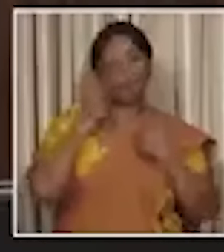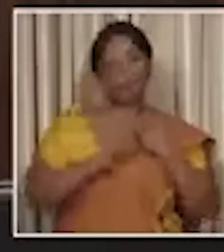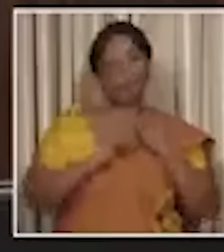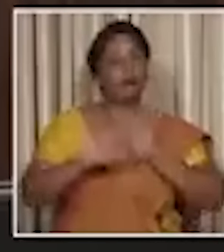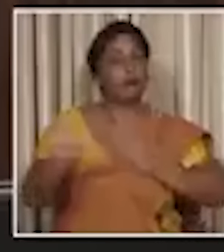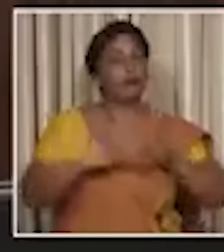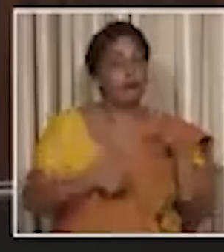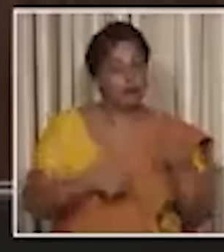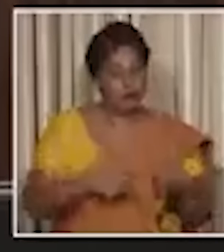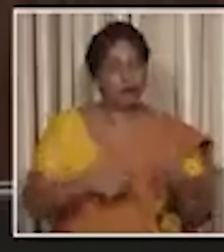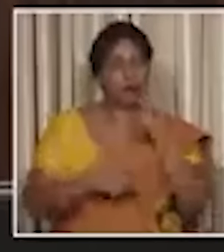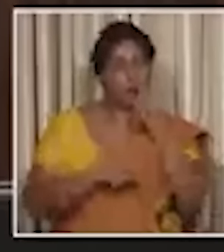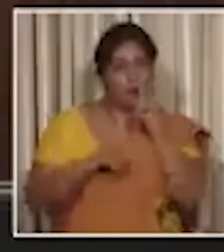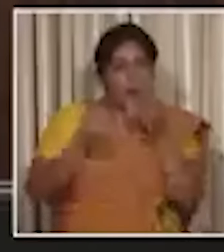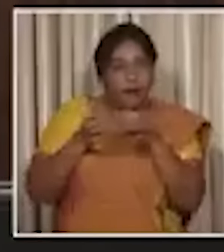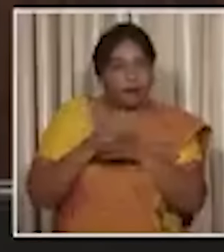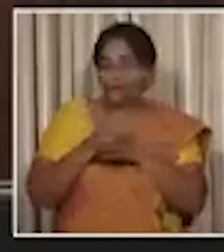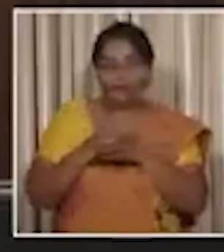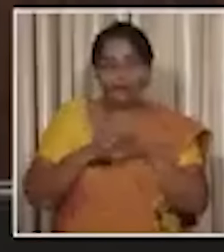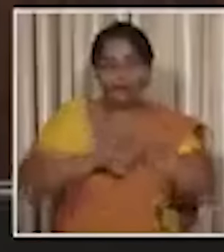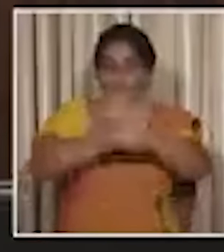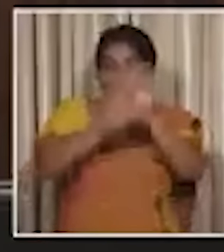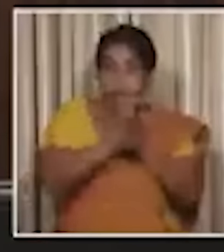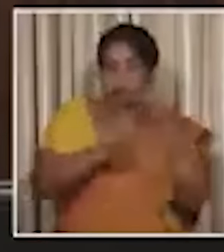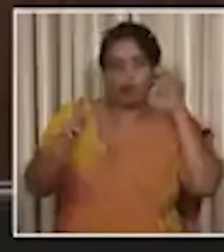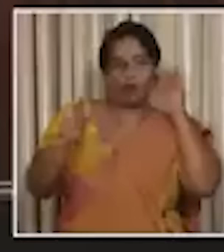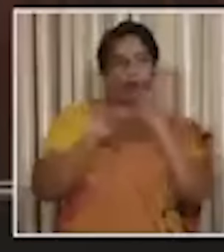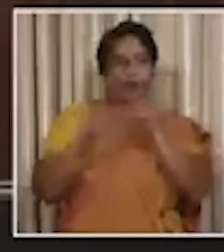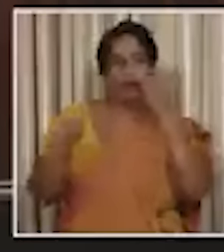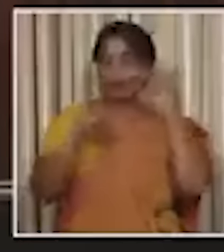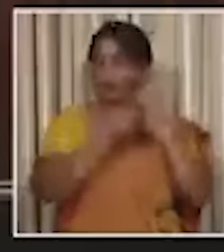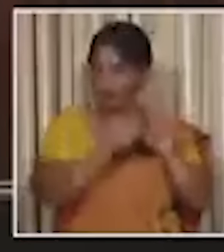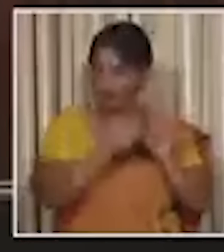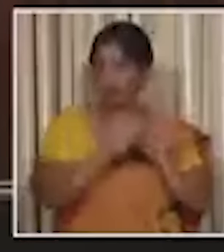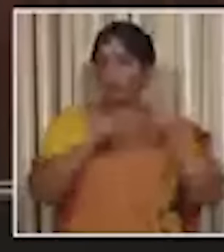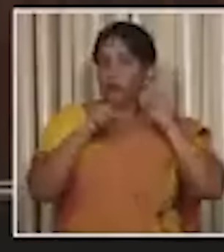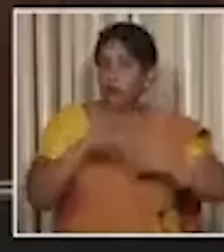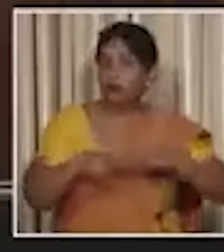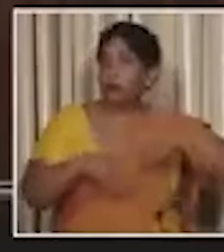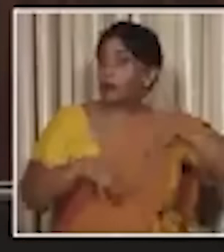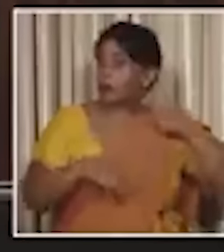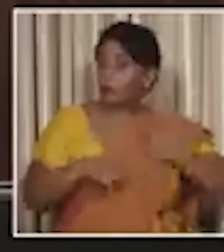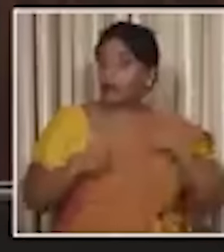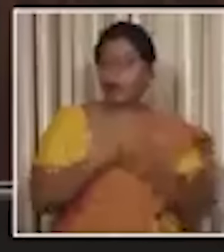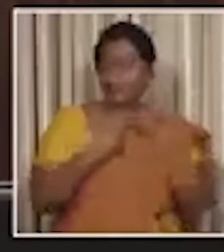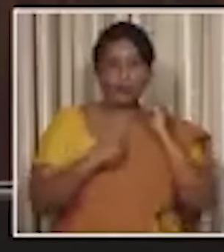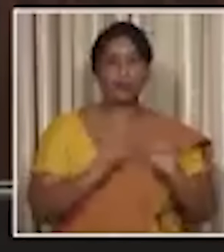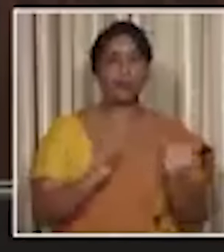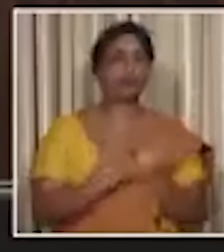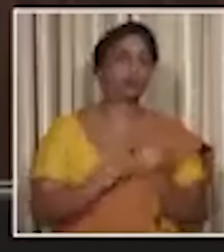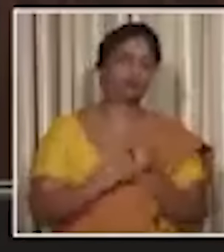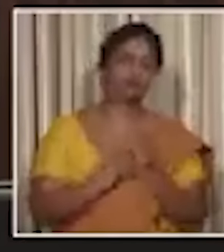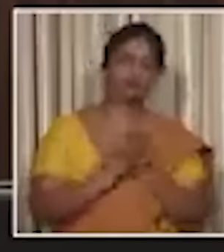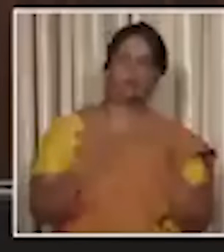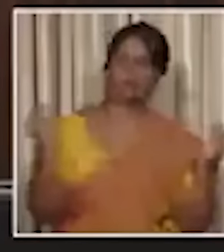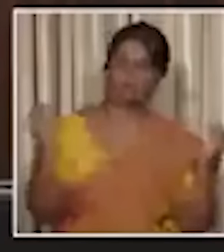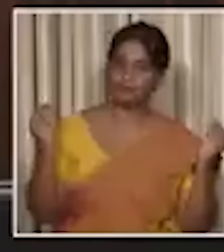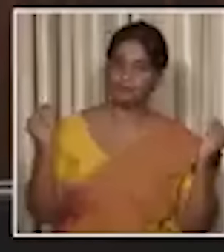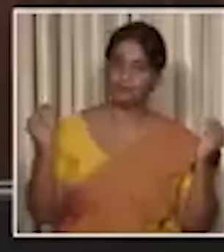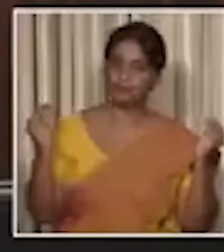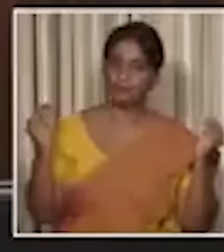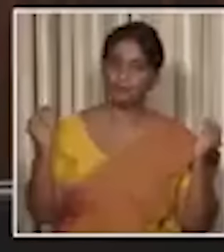4 மாதங்களுக்கான செலவுகளை ஈடு செய்து கொள்வதற்காக நாங்கள் எதிர்பார்க்கின்றோம். பிப்ரவரி மாதத்தில் ஆரம்பத்தில் வரவு செலவு திட்டத்தை தயாரித்து சமர்ப்பித்து